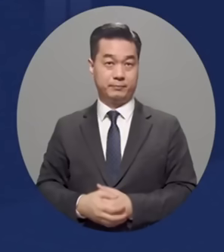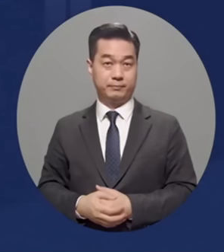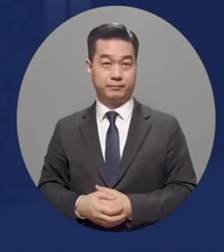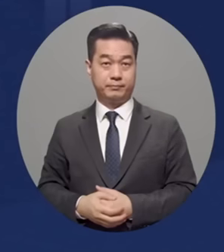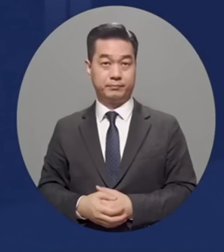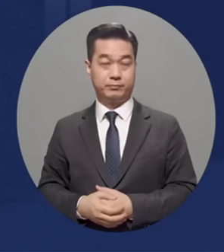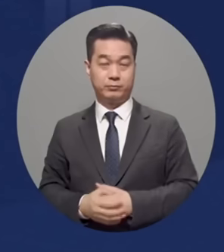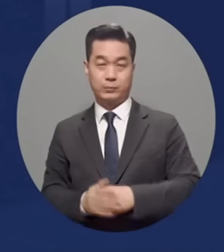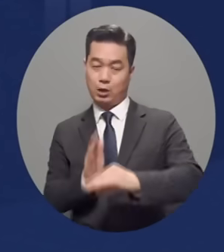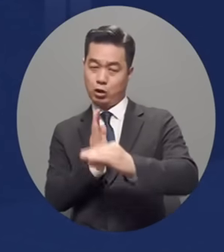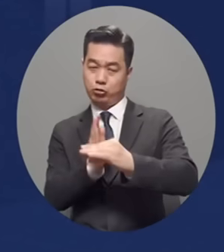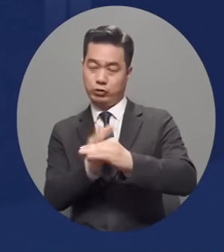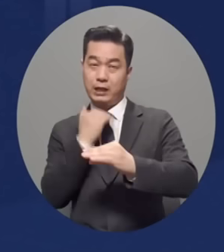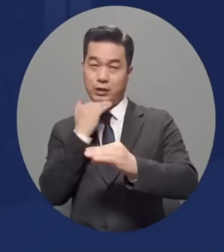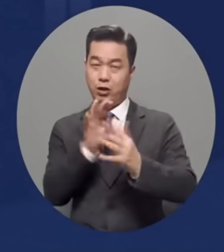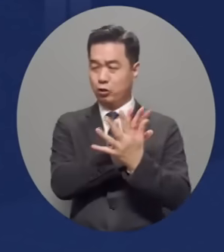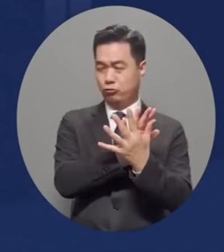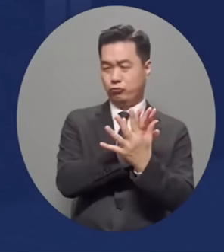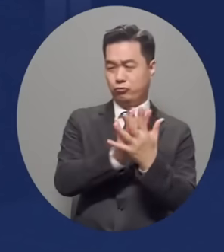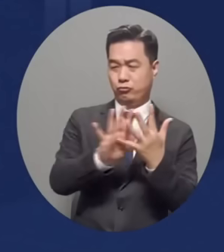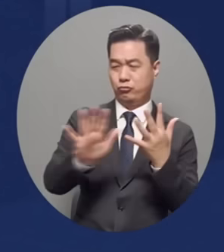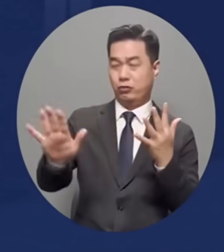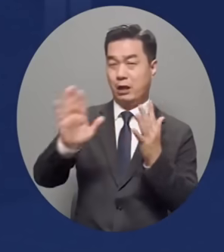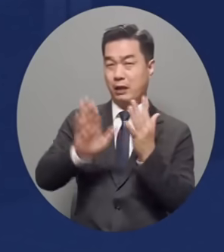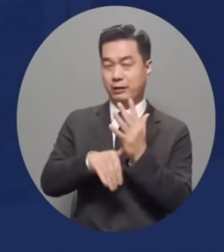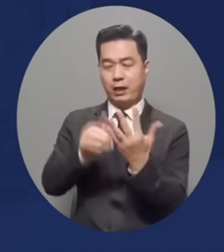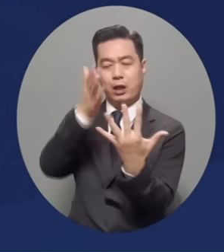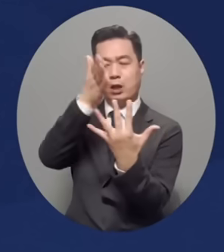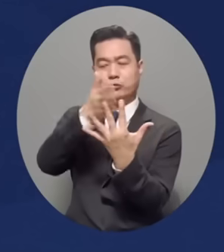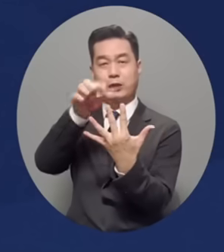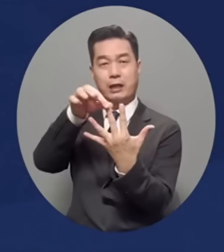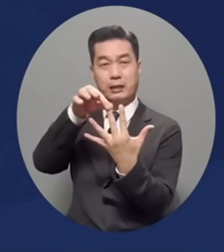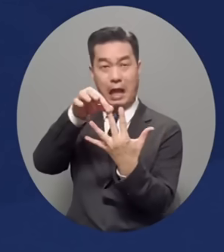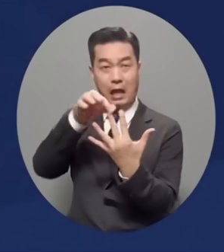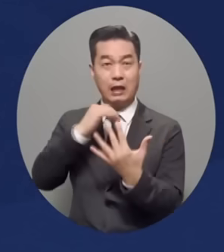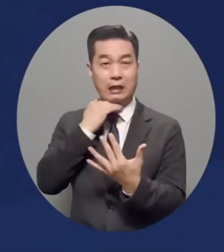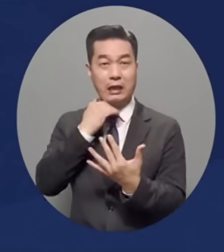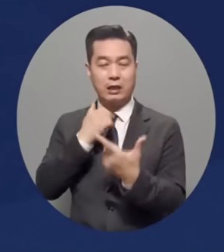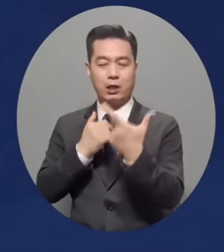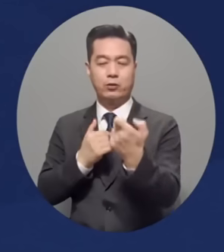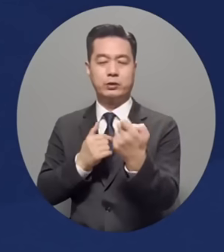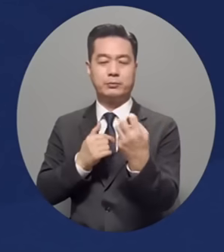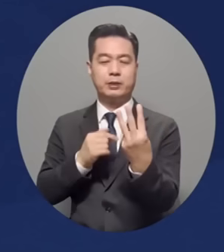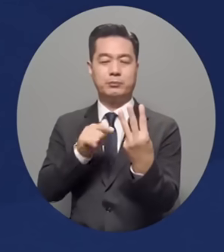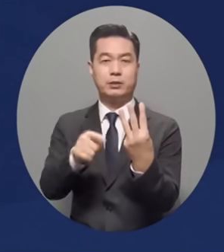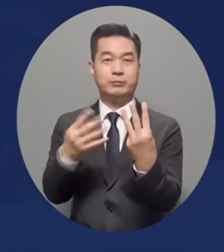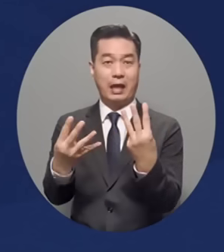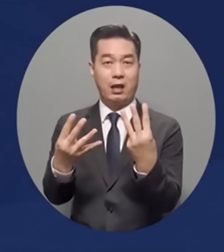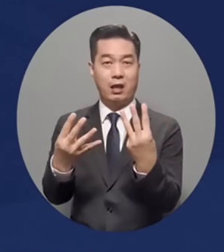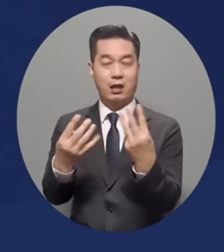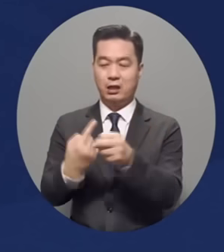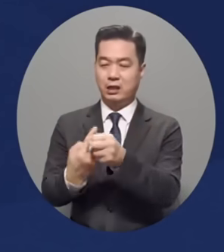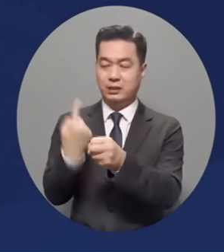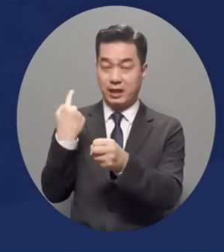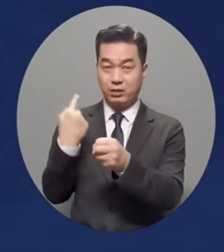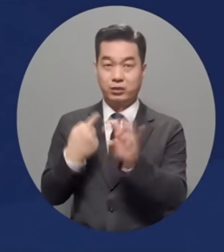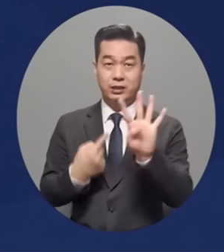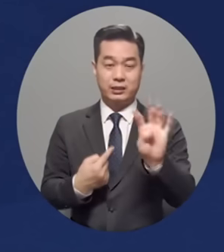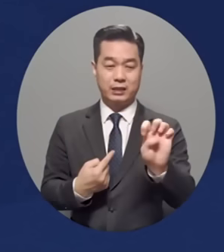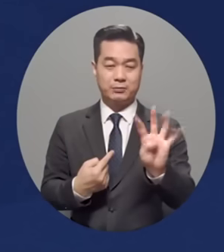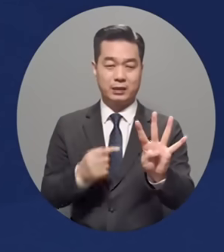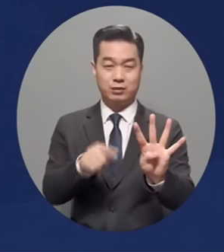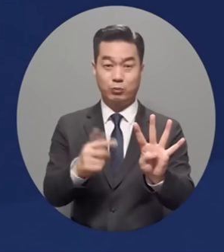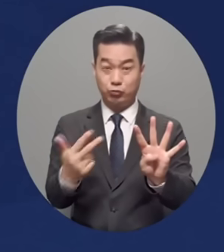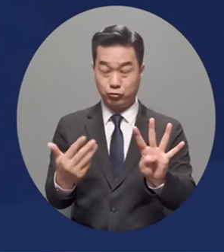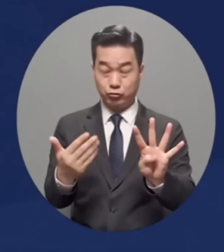연령, 즉 나이 순으로 줄 섰을 때 가운데에 있게 되는 연령은 63.4세, 작년 44.9세에 비해